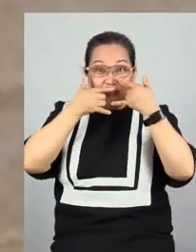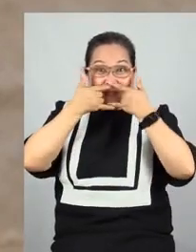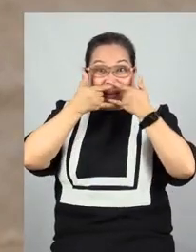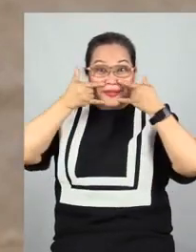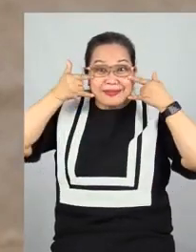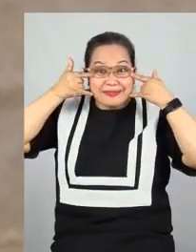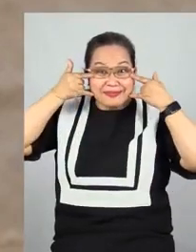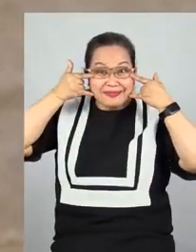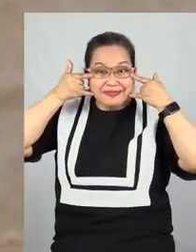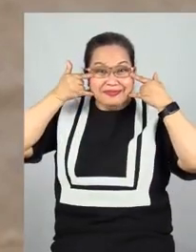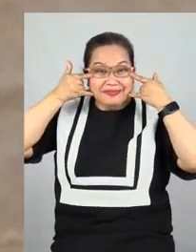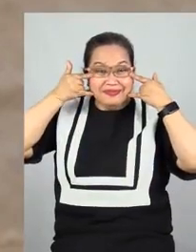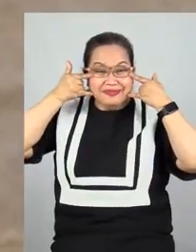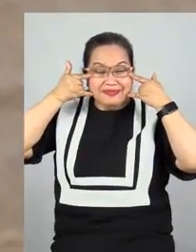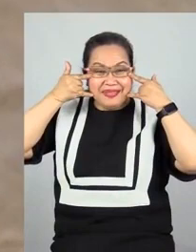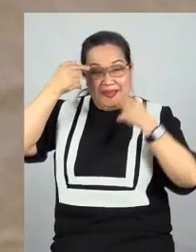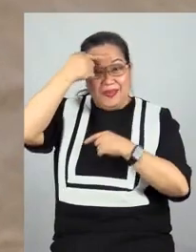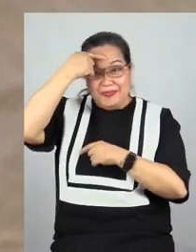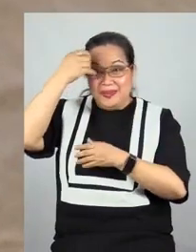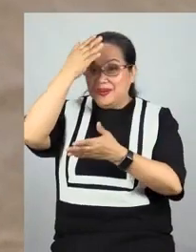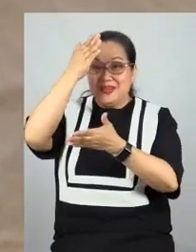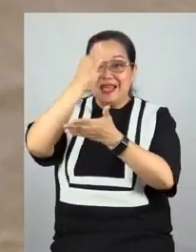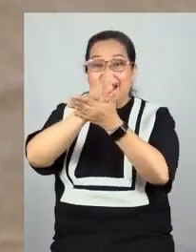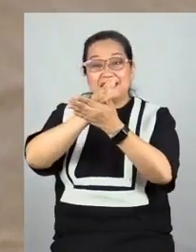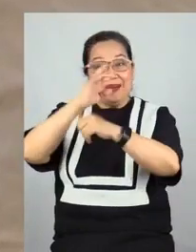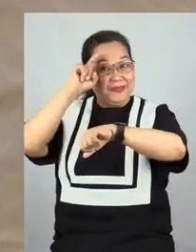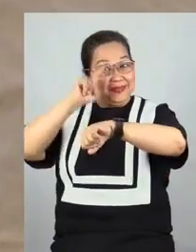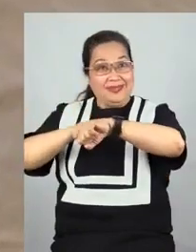No. Kasi kung minsan